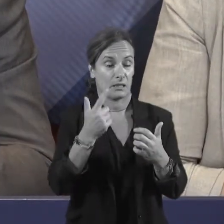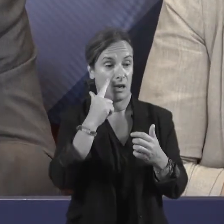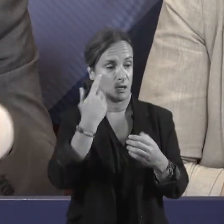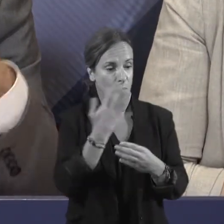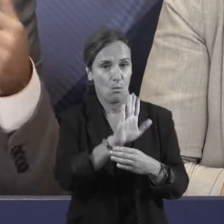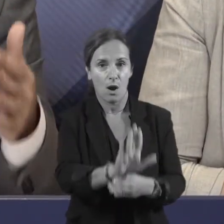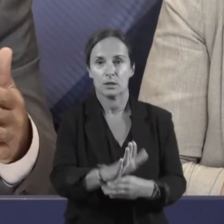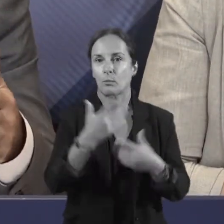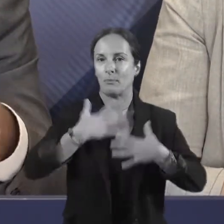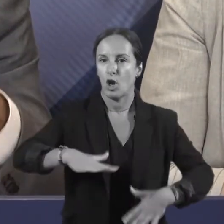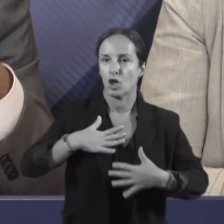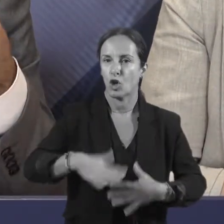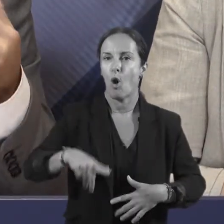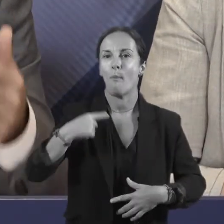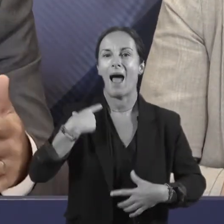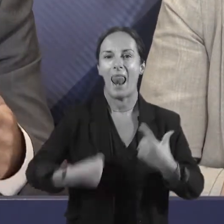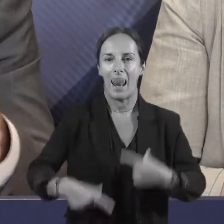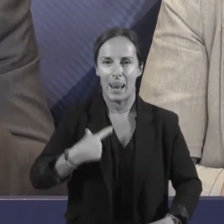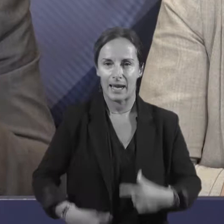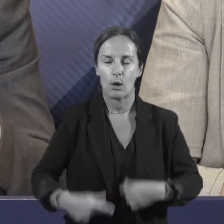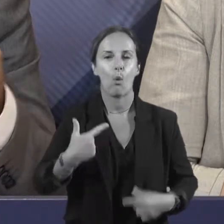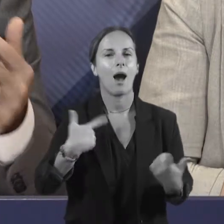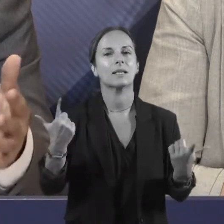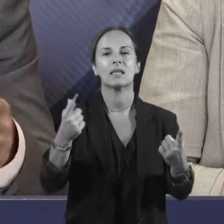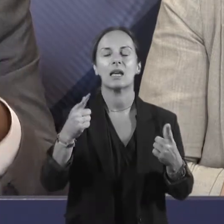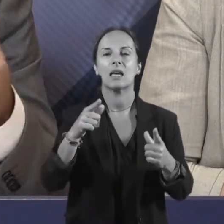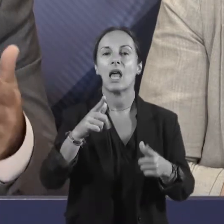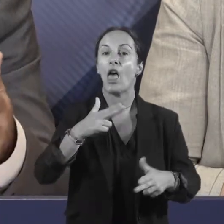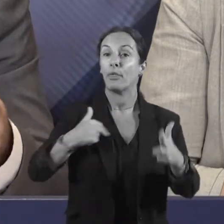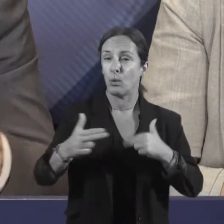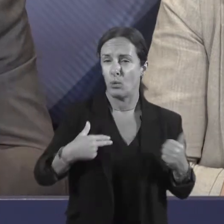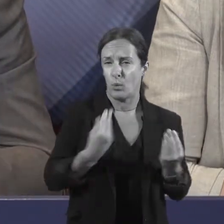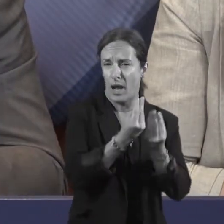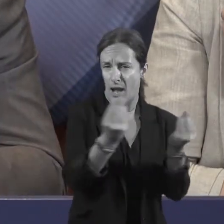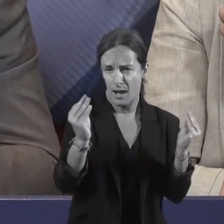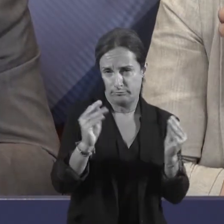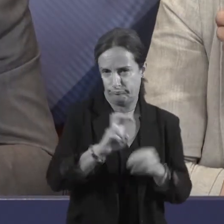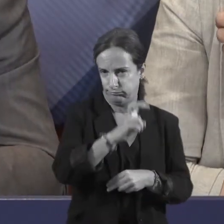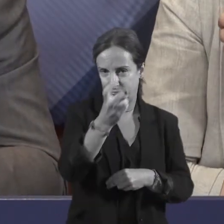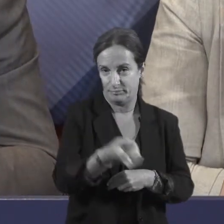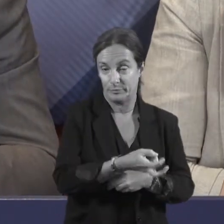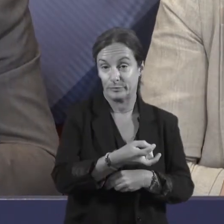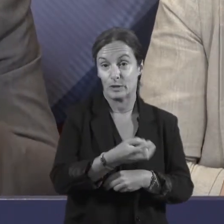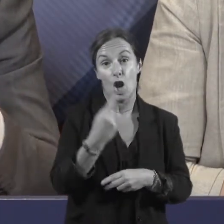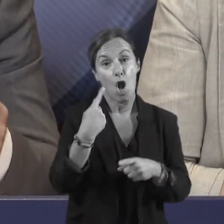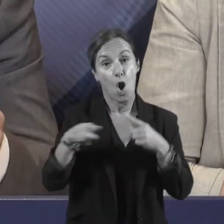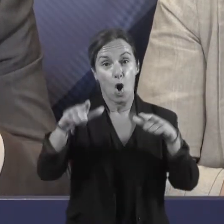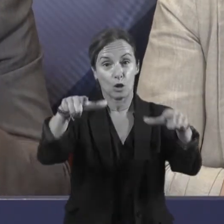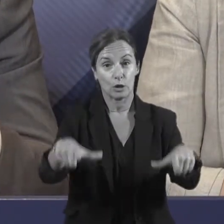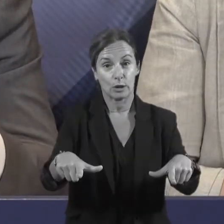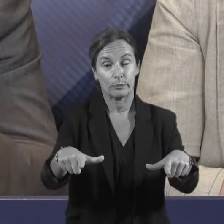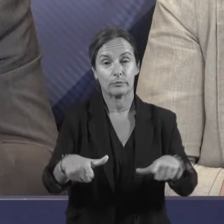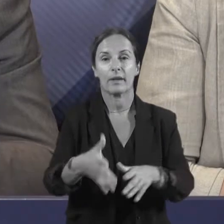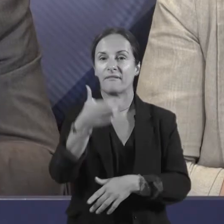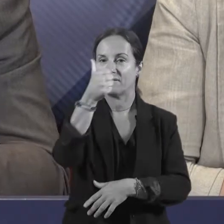cultura artesana, roba de llengos, cistells de llatre, ciurells, entre d'altres. Un altre espai que serà el vi